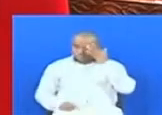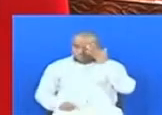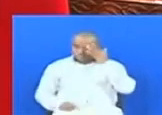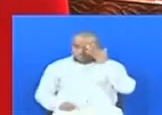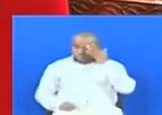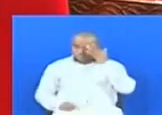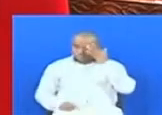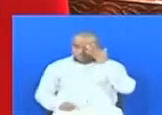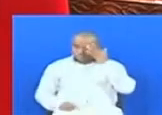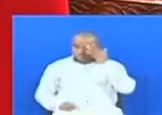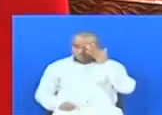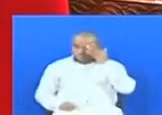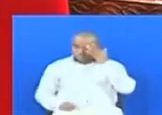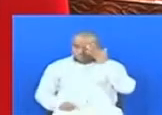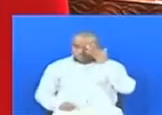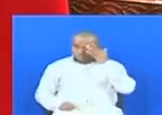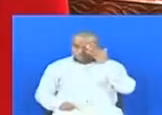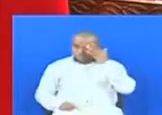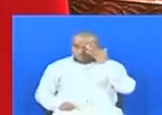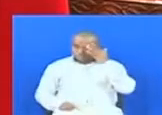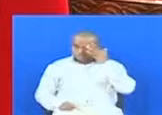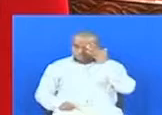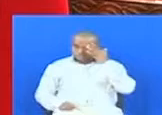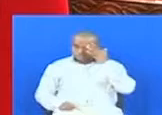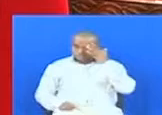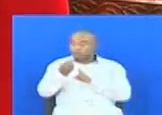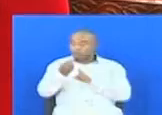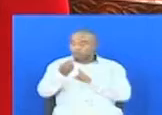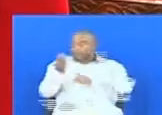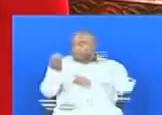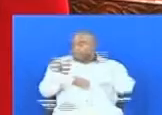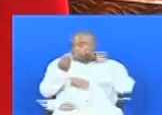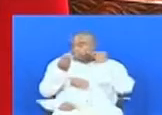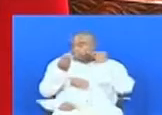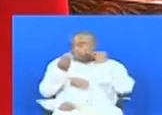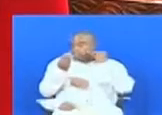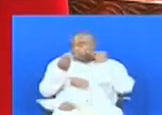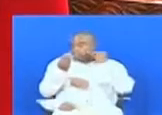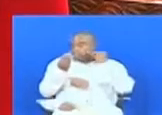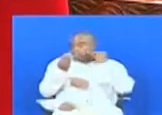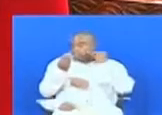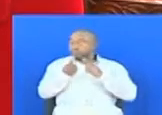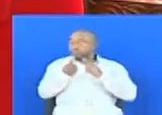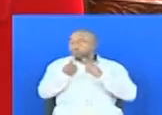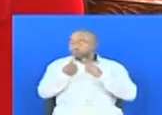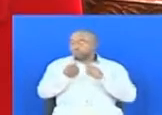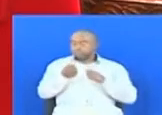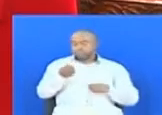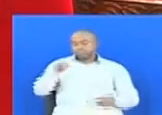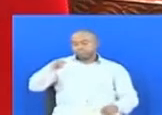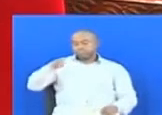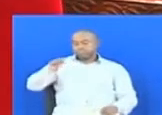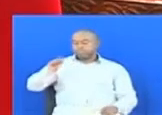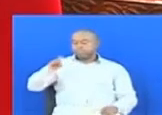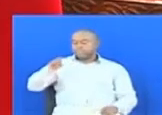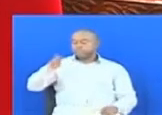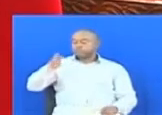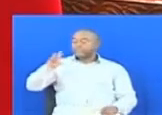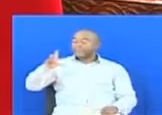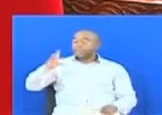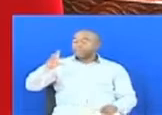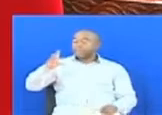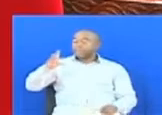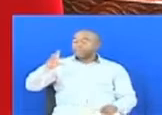kunukuu machache ya John Maxwell kwenye sifa za kiongozi